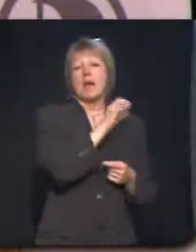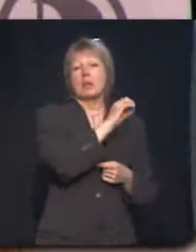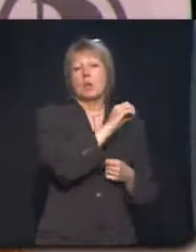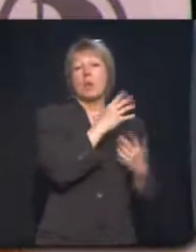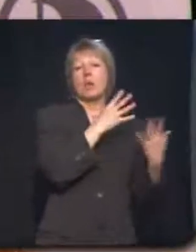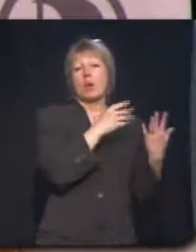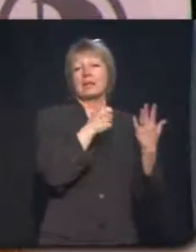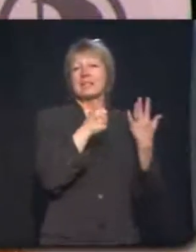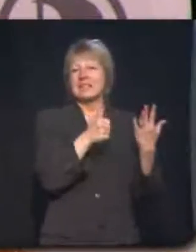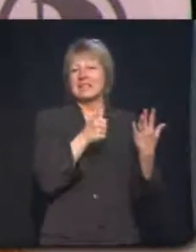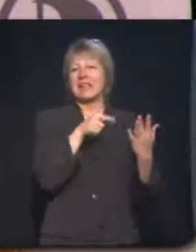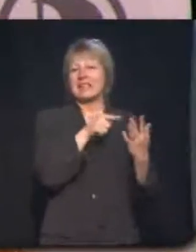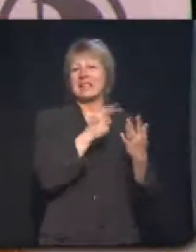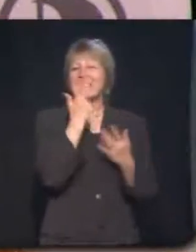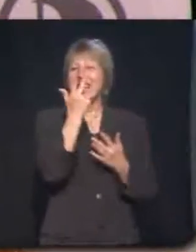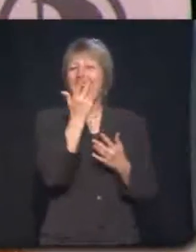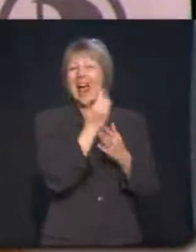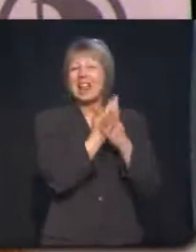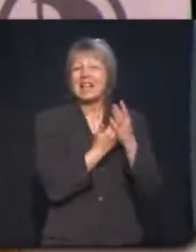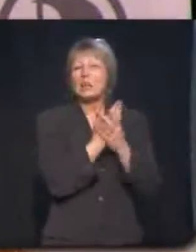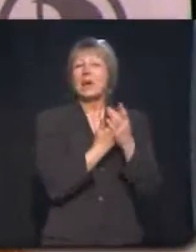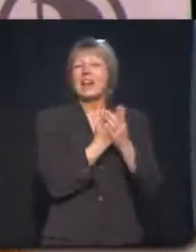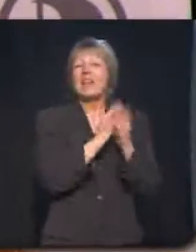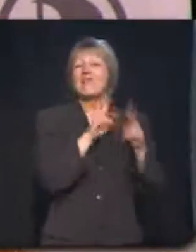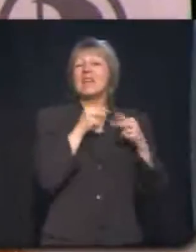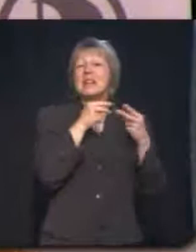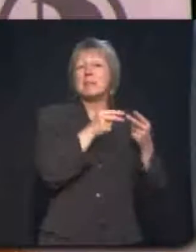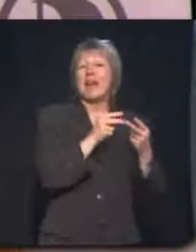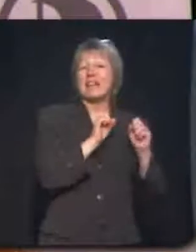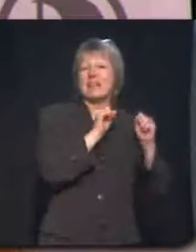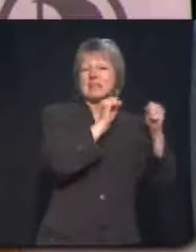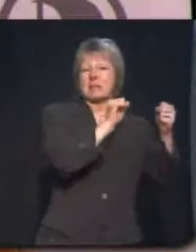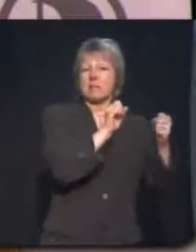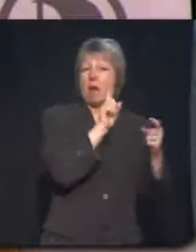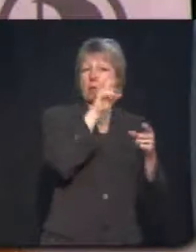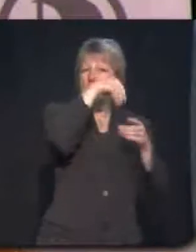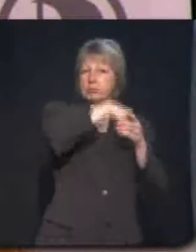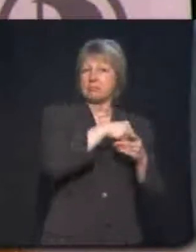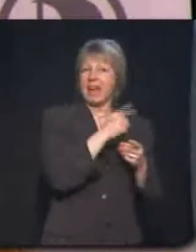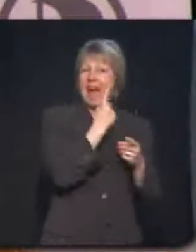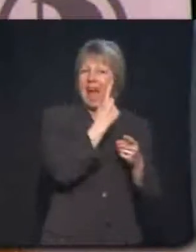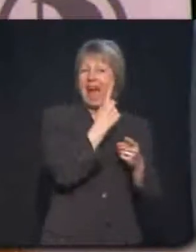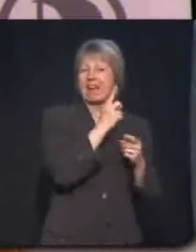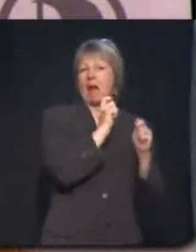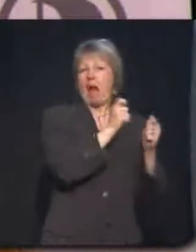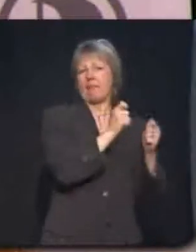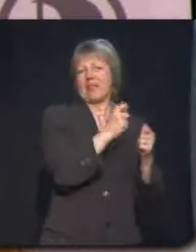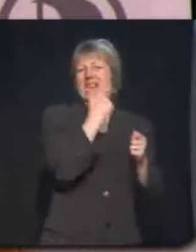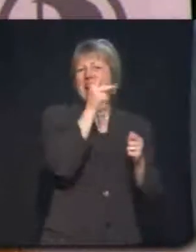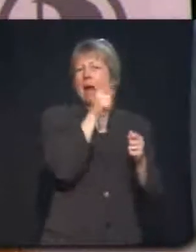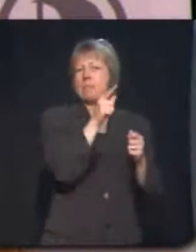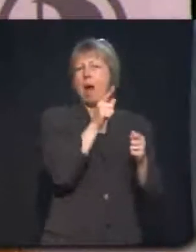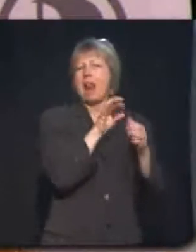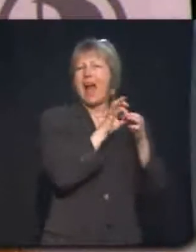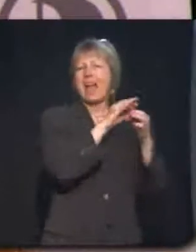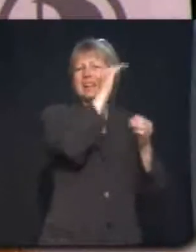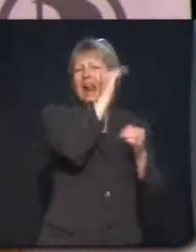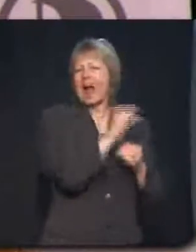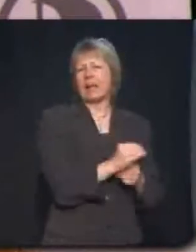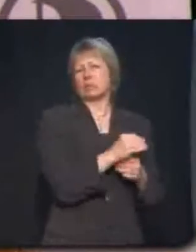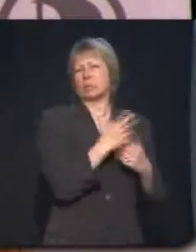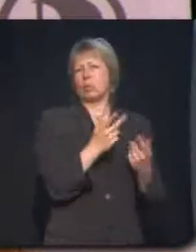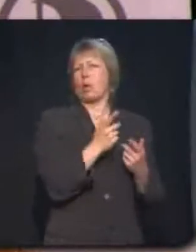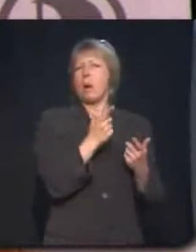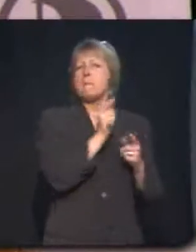Liquid feedback-initiativen in einem Antrag also drei Einleitungen in einer und Mathe kann man nicht modular abstimmen man muss das